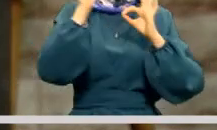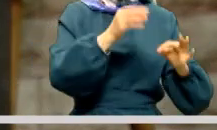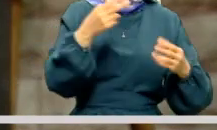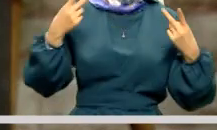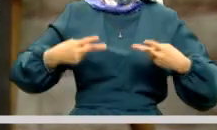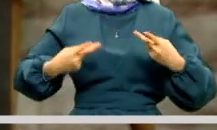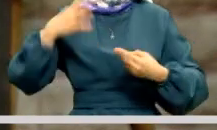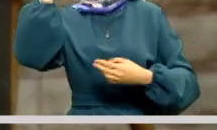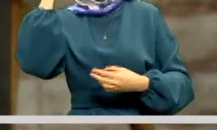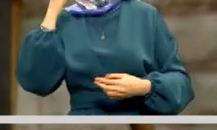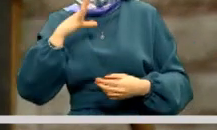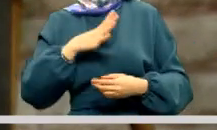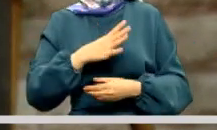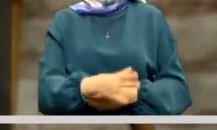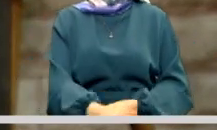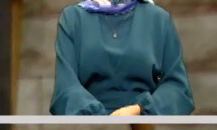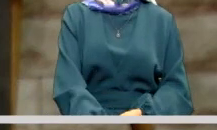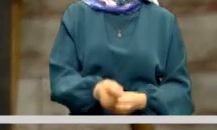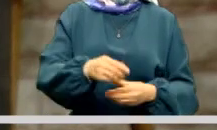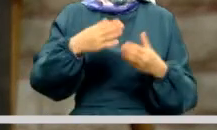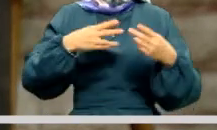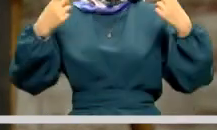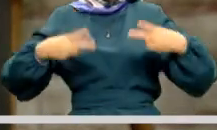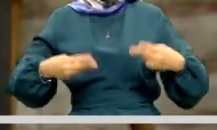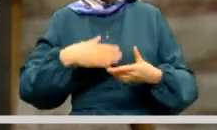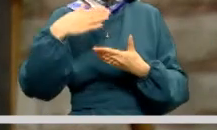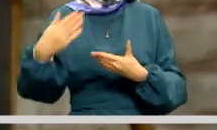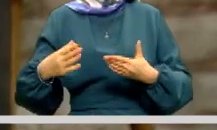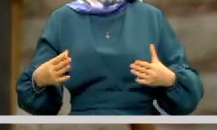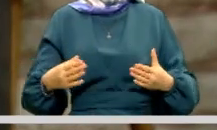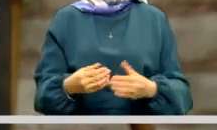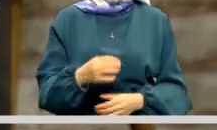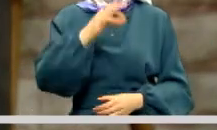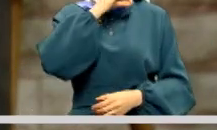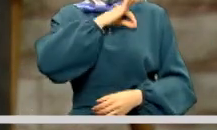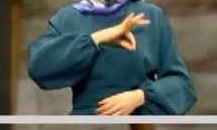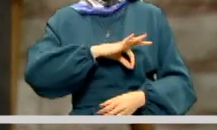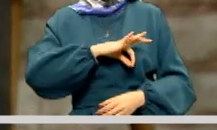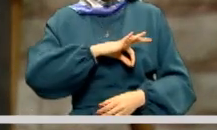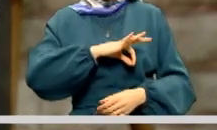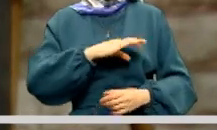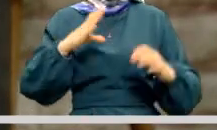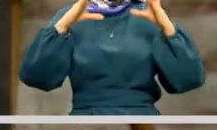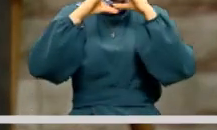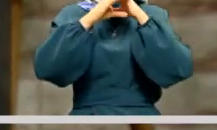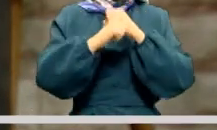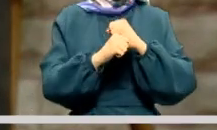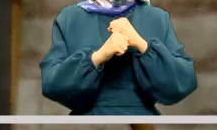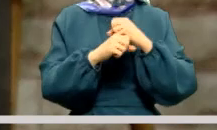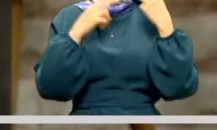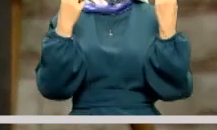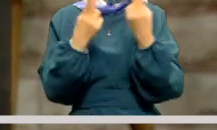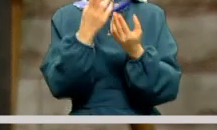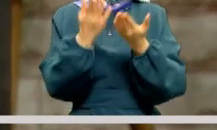yani şekle zahiren bir mesajın ötesinde hikmeten içe dönük hem dünyayı hem